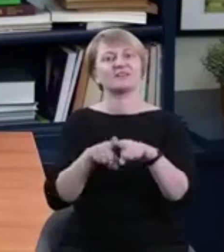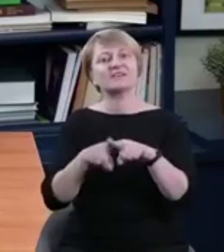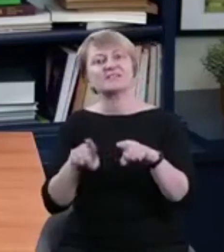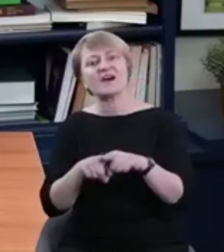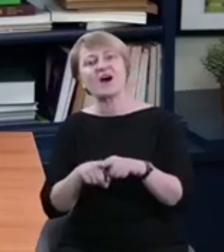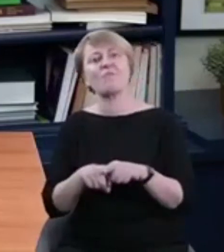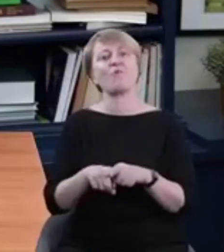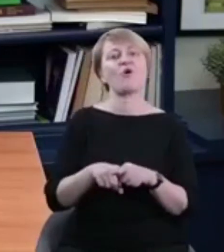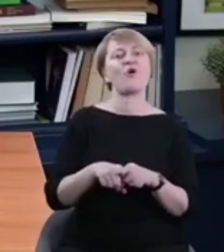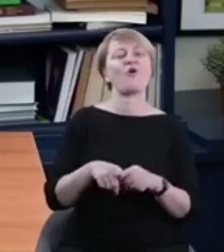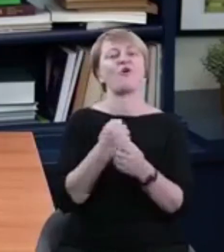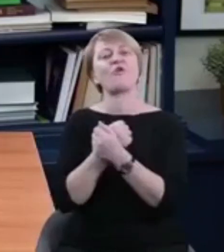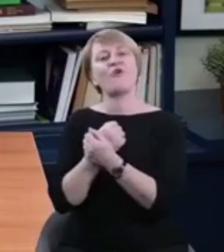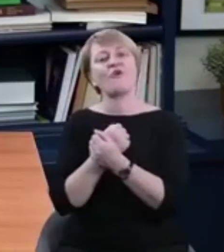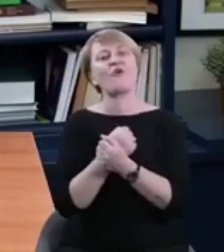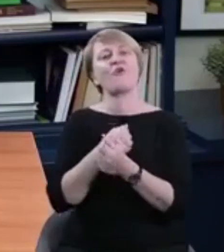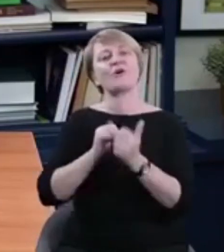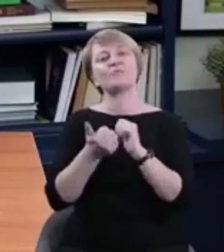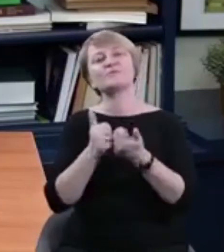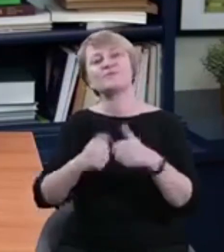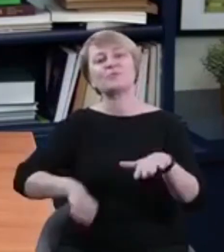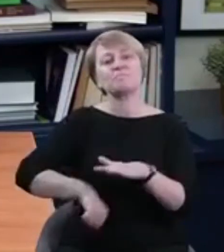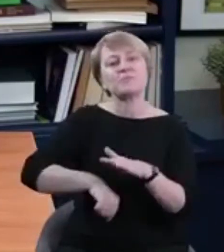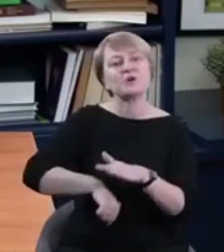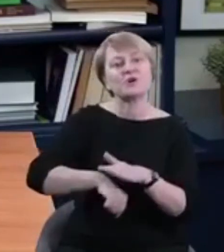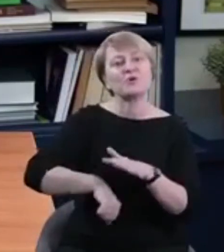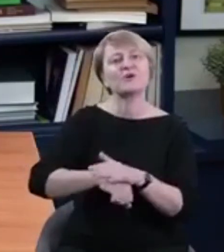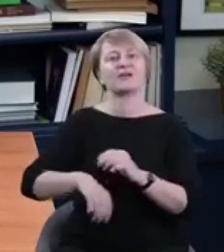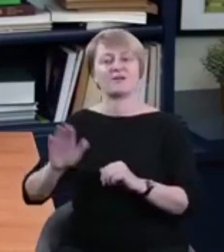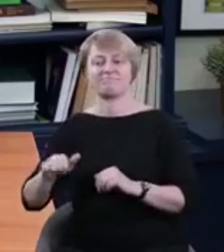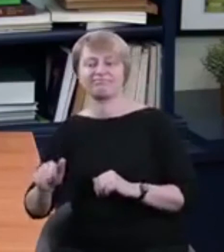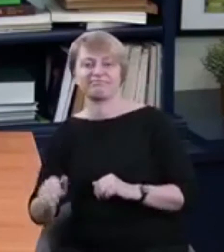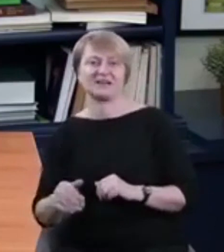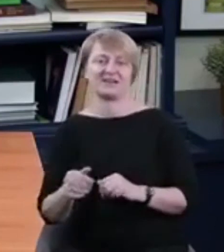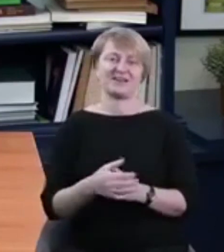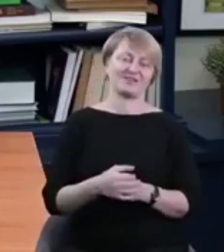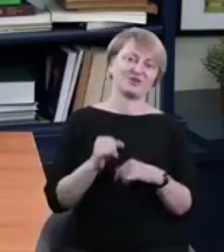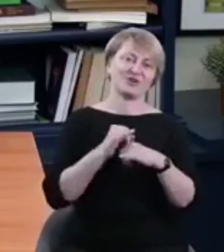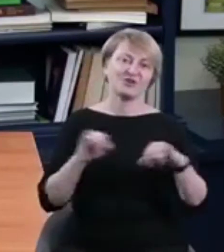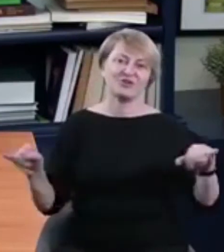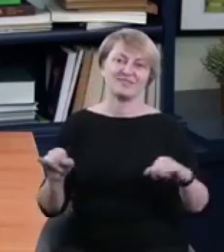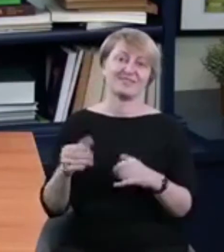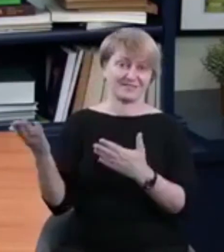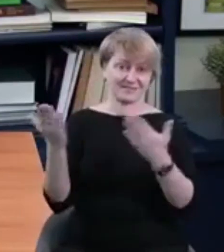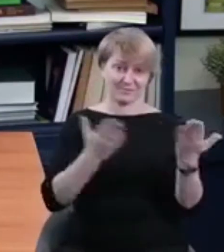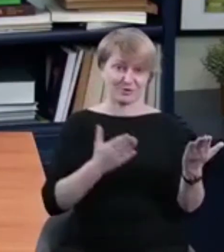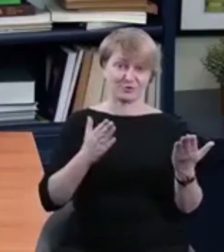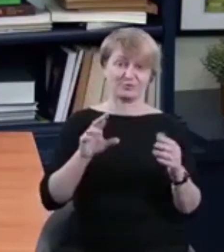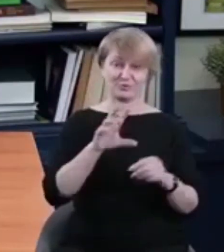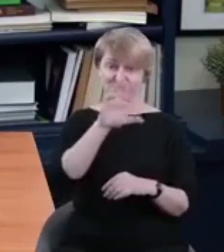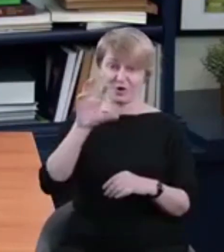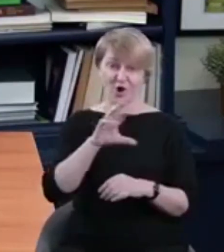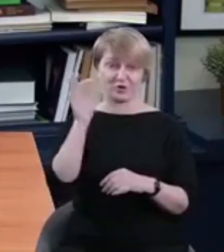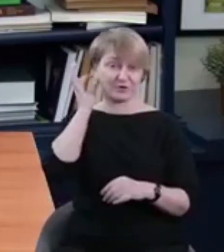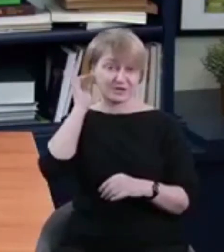uwielbiam że cieszą mnie występy piłkarze żadnych zachęcam do tego żebyście oglądali naszej siatki które